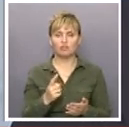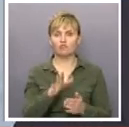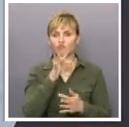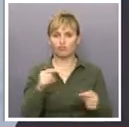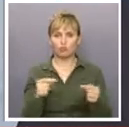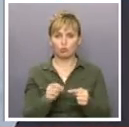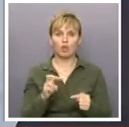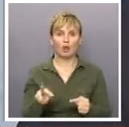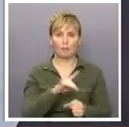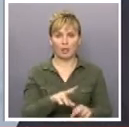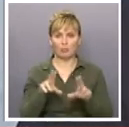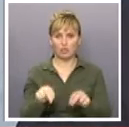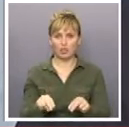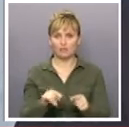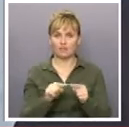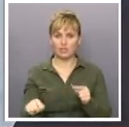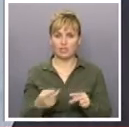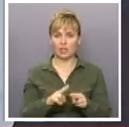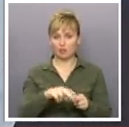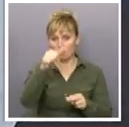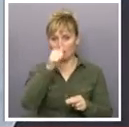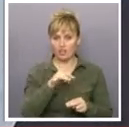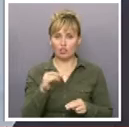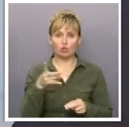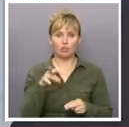как мы и обещали, в течение этого месяца июня,